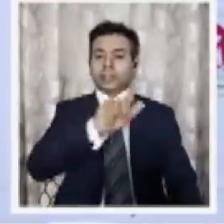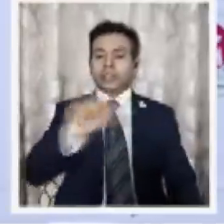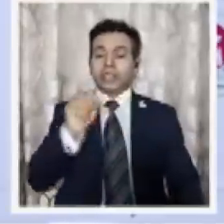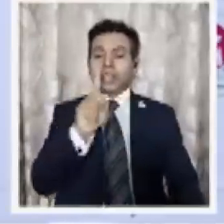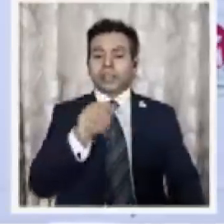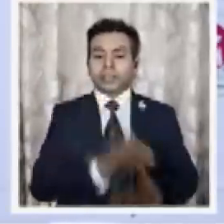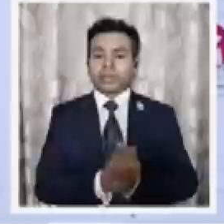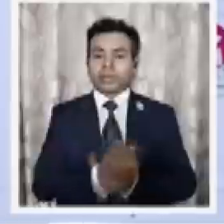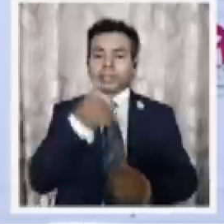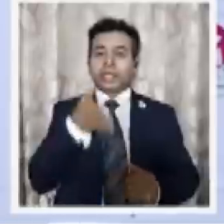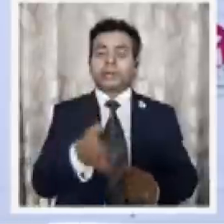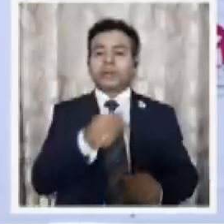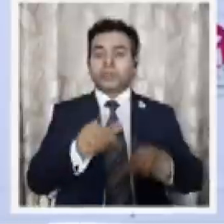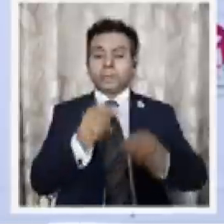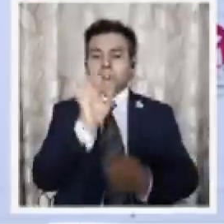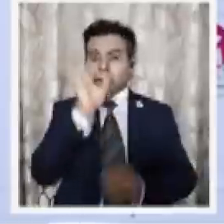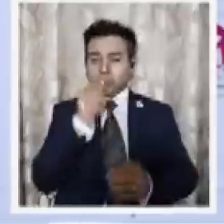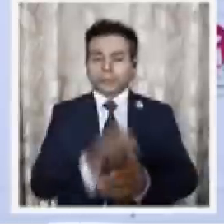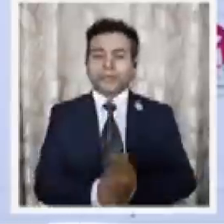1,65,618। 24 ঘন্টা শনাক্তের হার